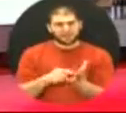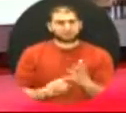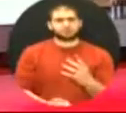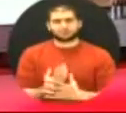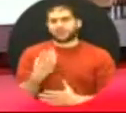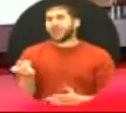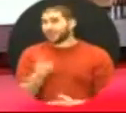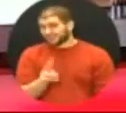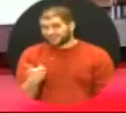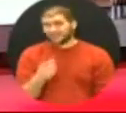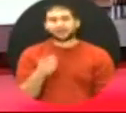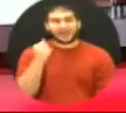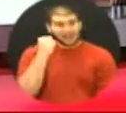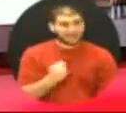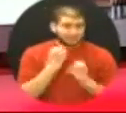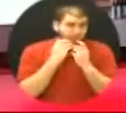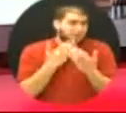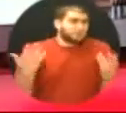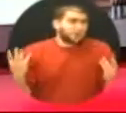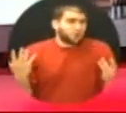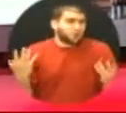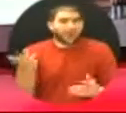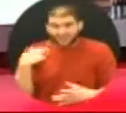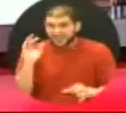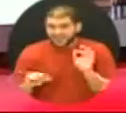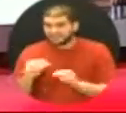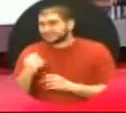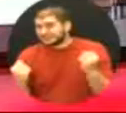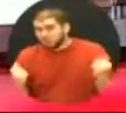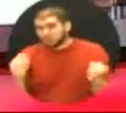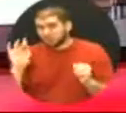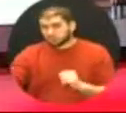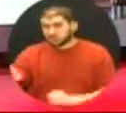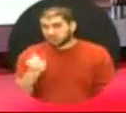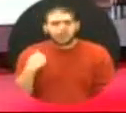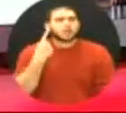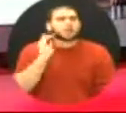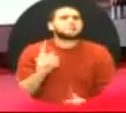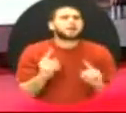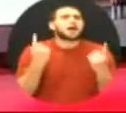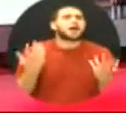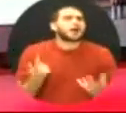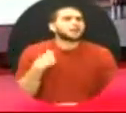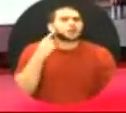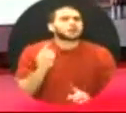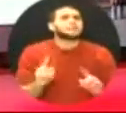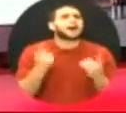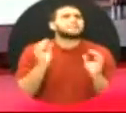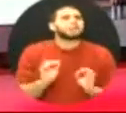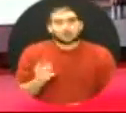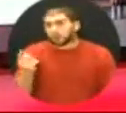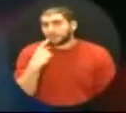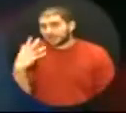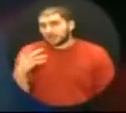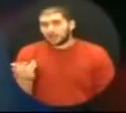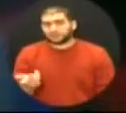מלכתחילה לרצח רבין. בוודאי שהיא הדדית. מה הייתה הסתה משמאל כלפי הימין? אני לא יודעת מה הייתה. אני לא יודעת מה הייתה. לא, את אומרת